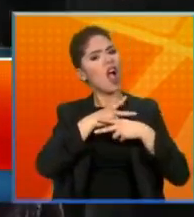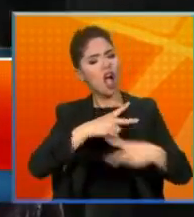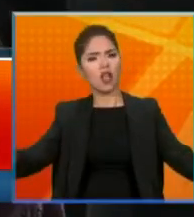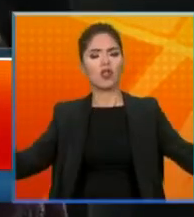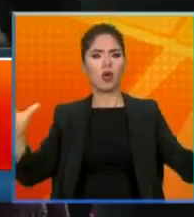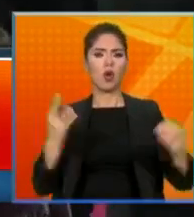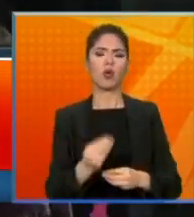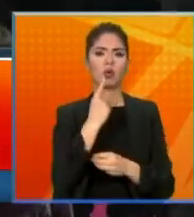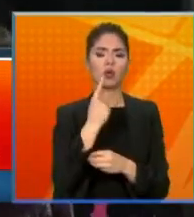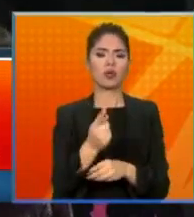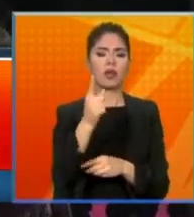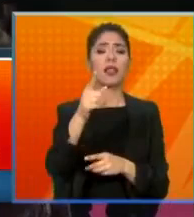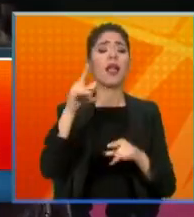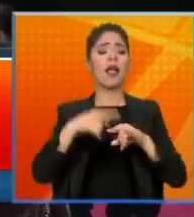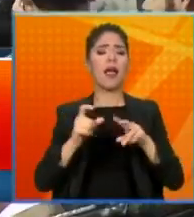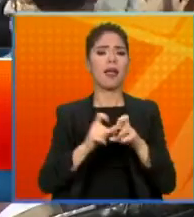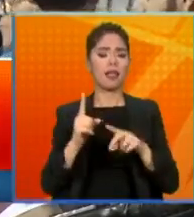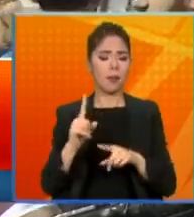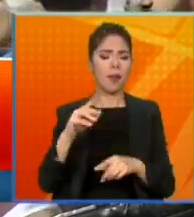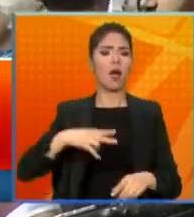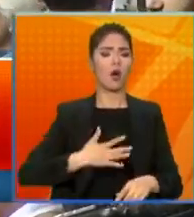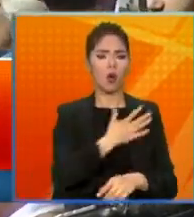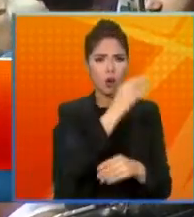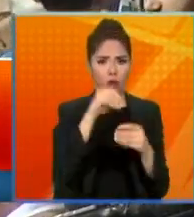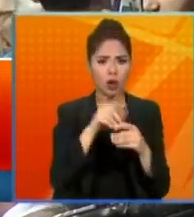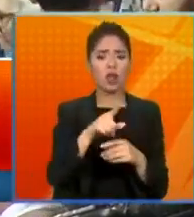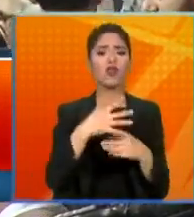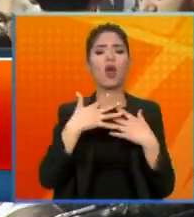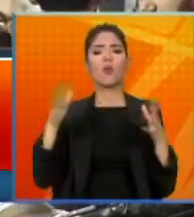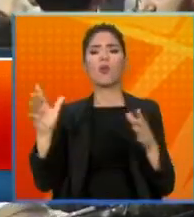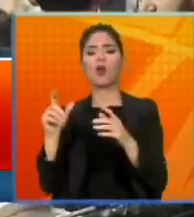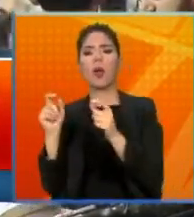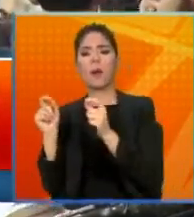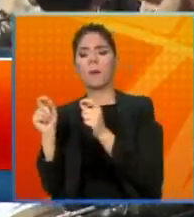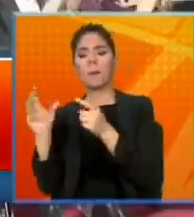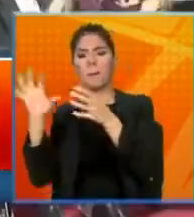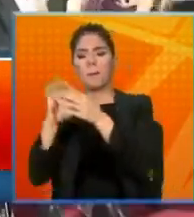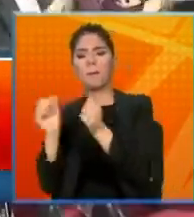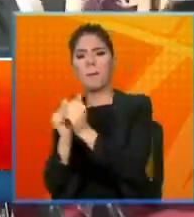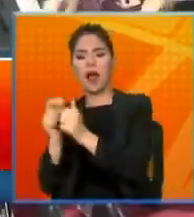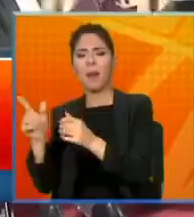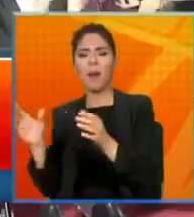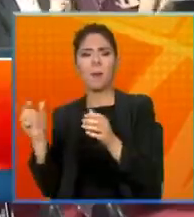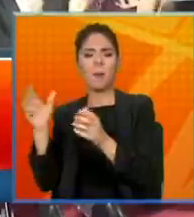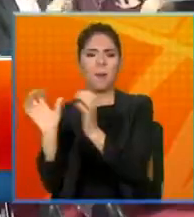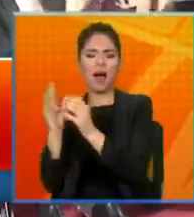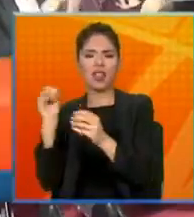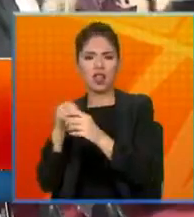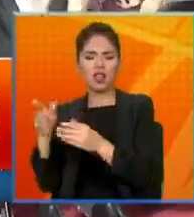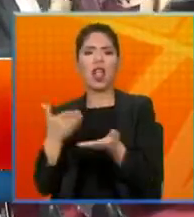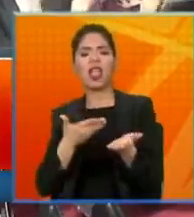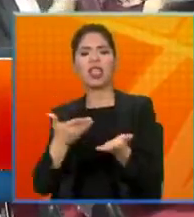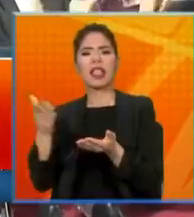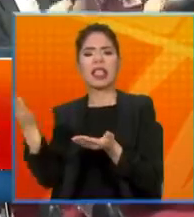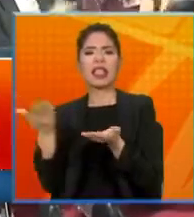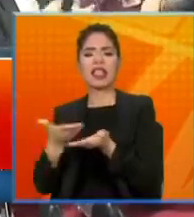açılsın. HDP, kongresi için AK Parti, MHP ve Büyük Birlik Partisi dışındaki tüm partilere davetiye gönderdi.